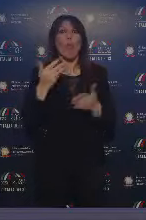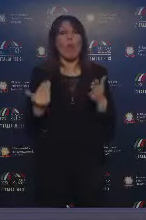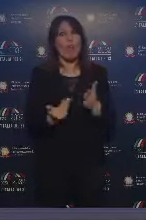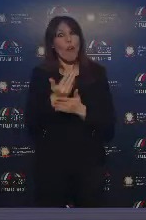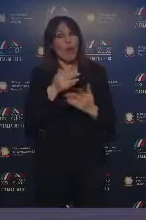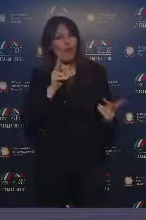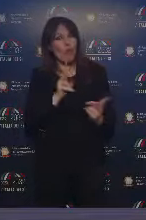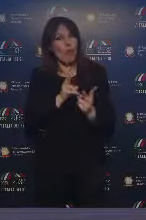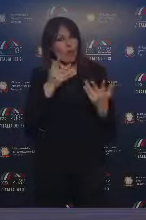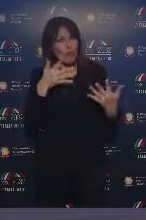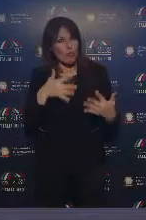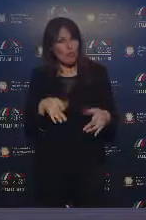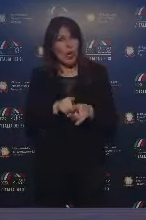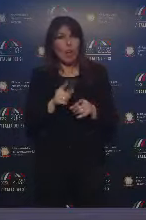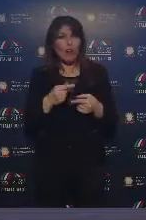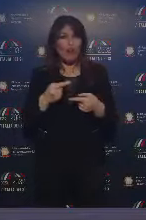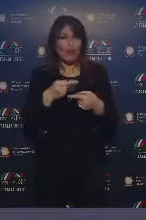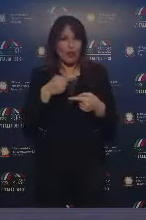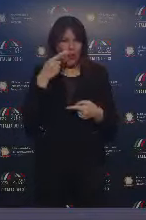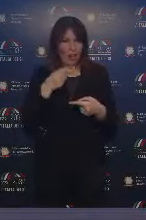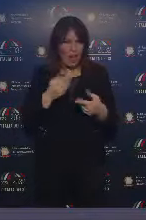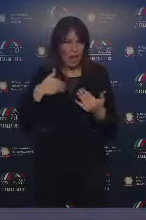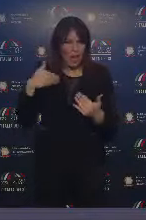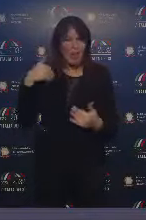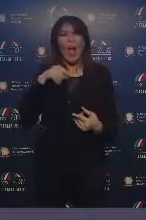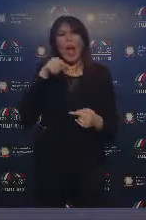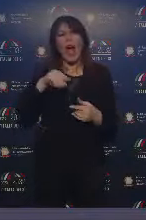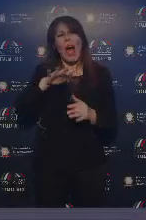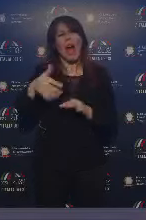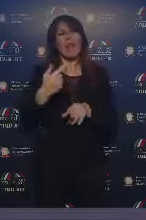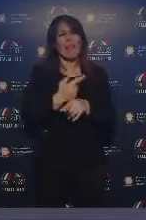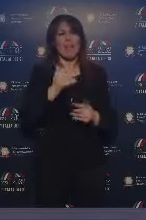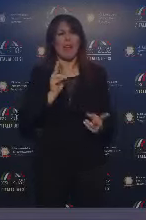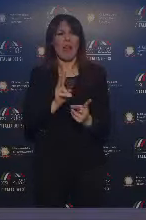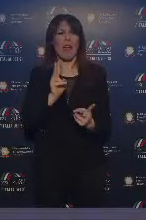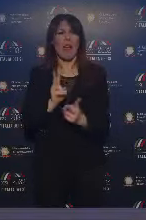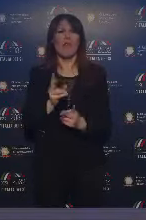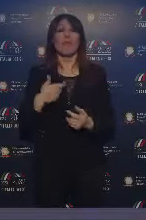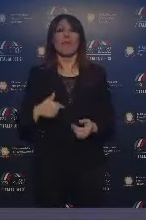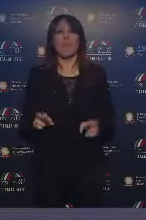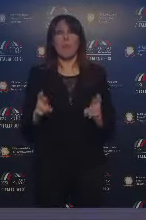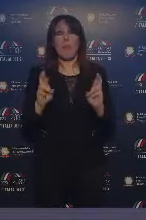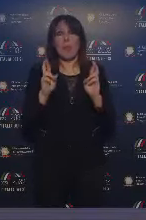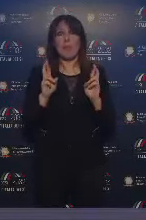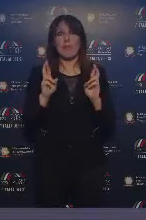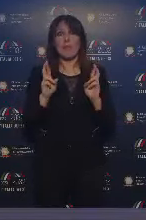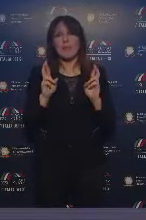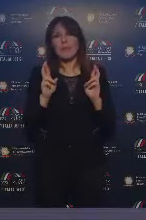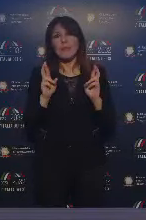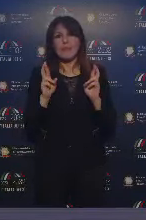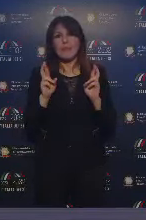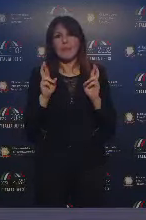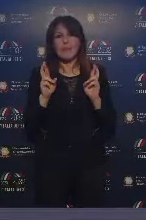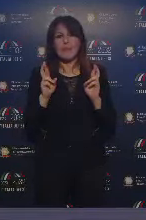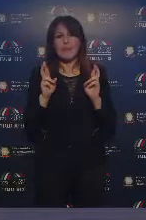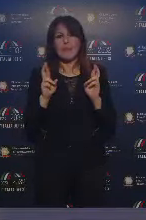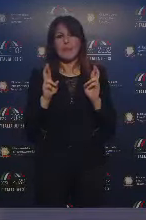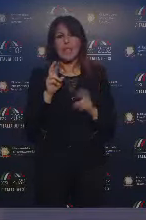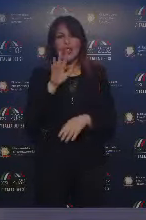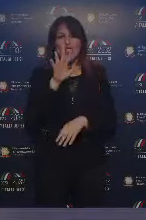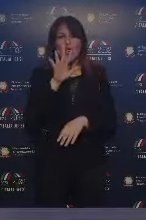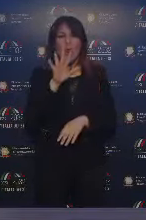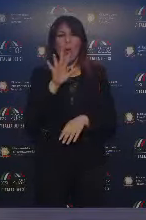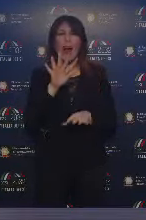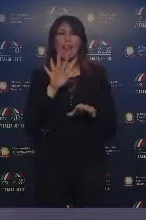Magari ci ci incontreremo quindi conto di rimanere entro i 59